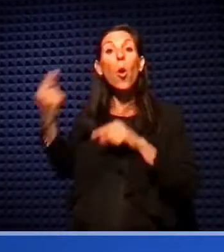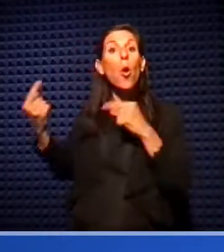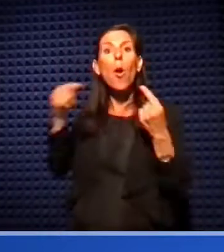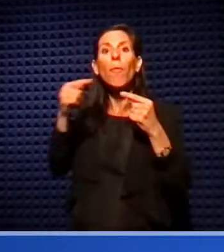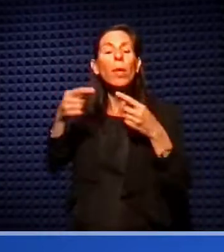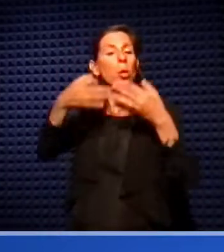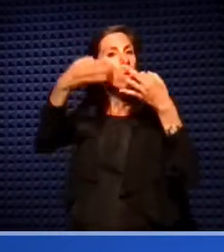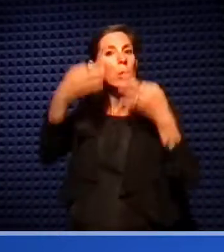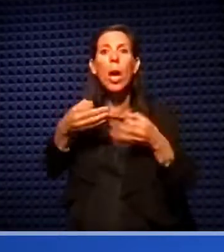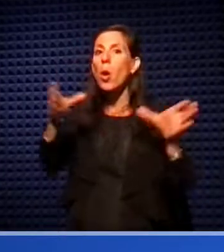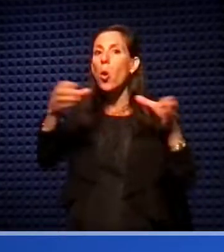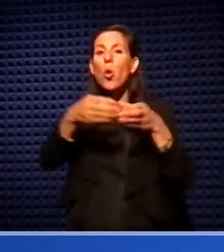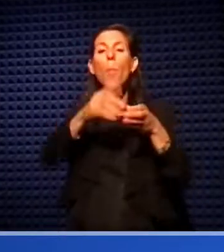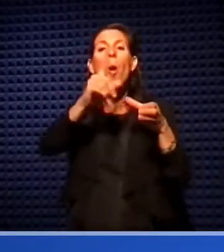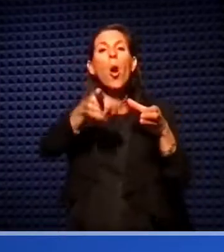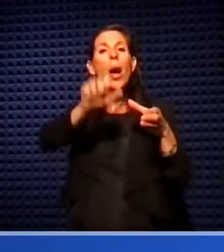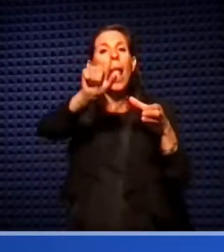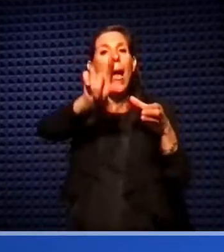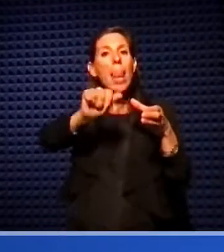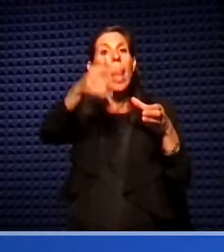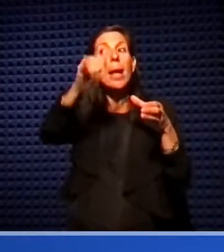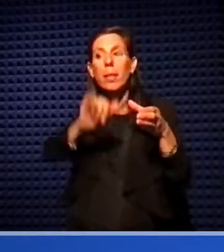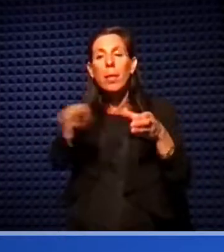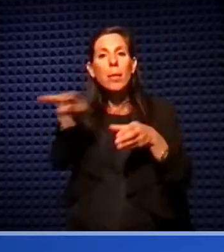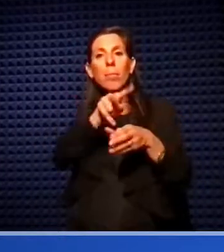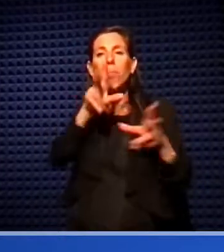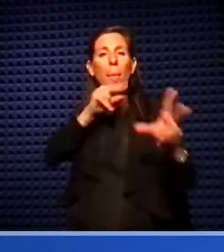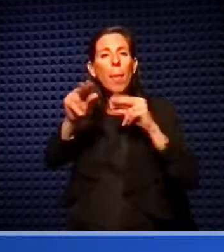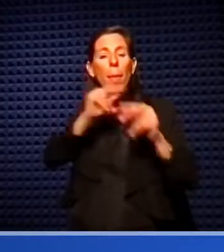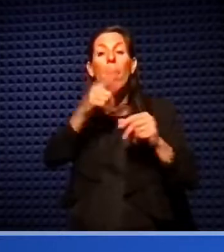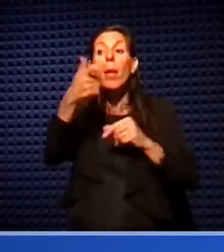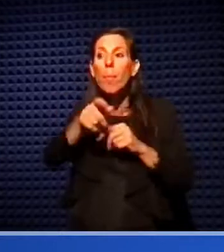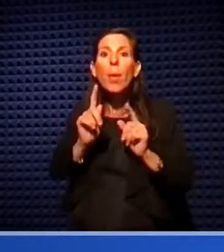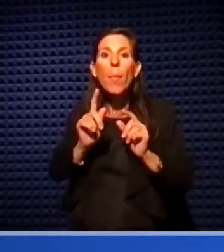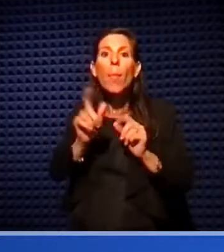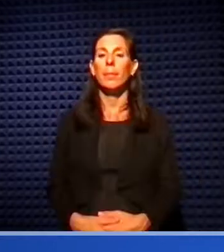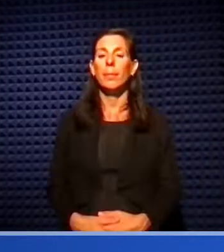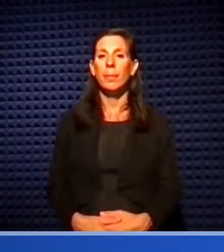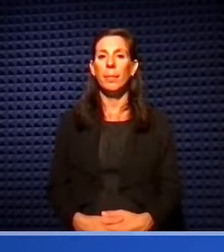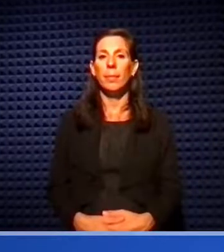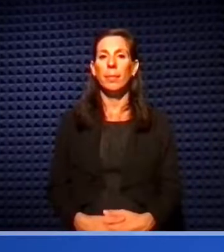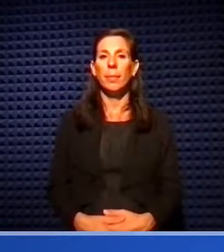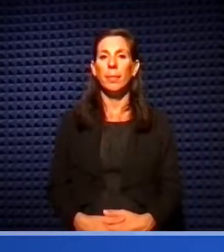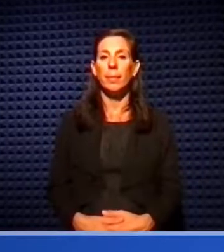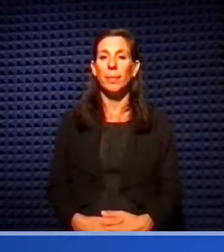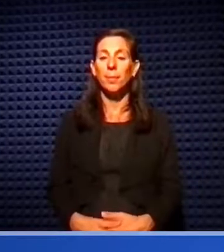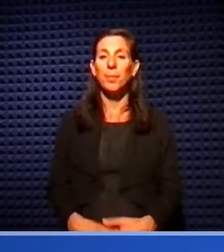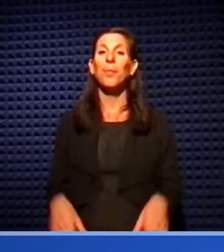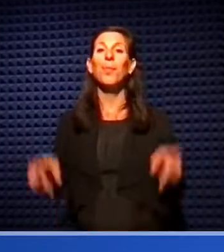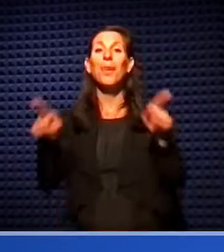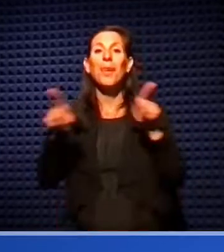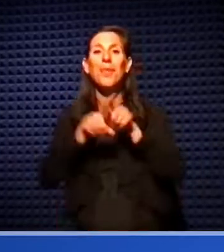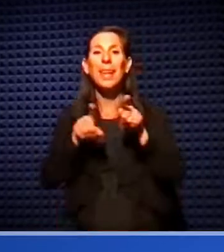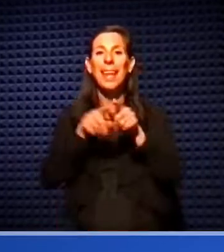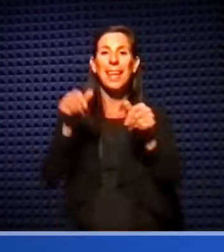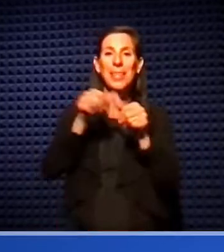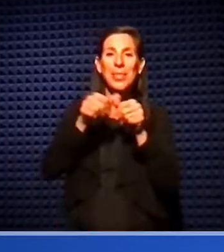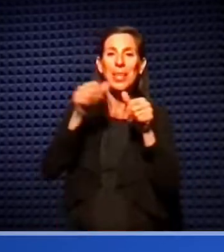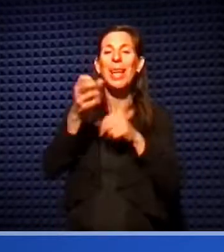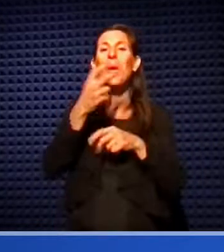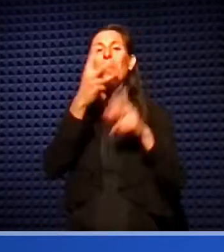Galati. E anche parola di Dio, perché è entrata nella Bibbia. Ahwatna hadan, lahandu